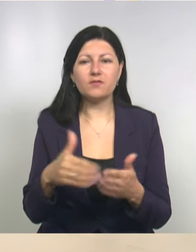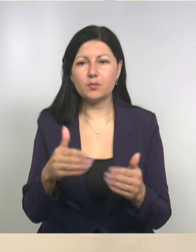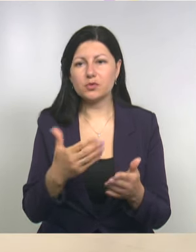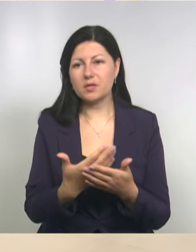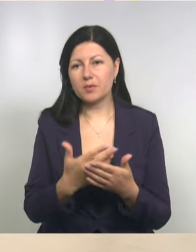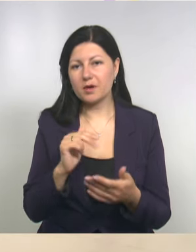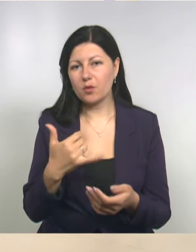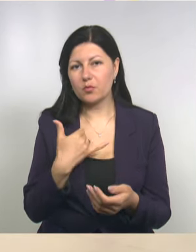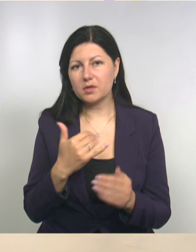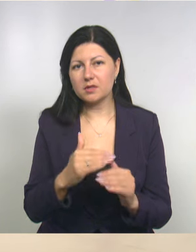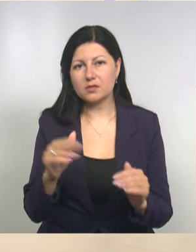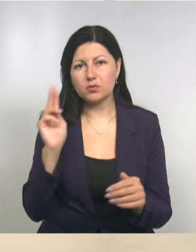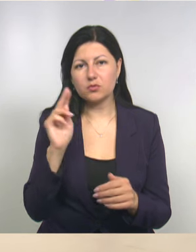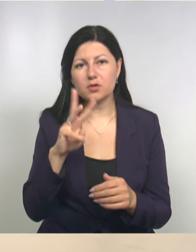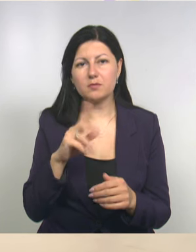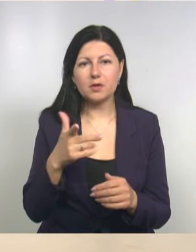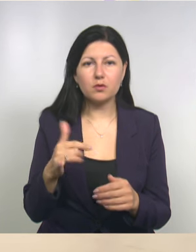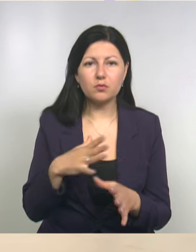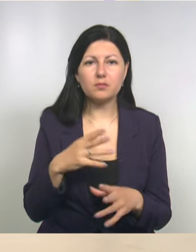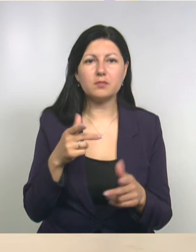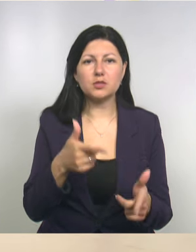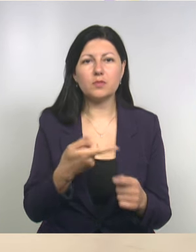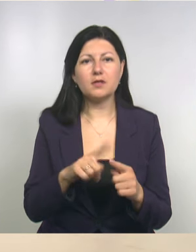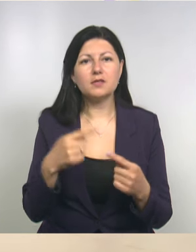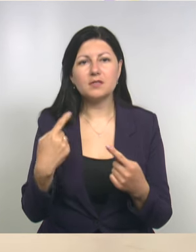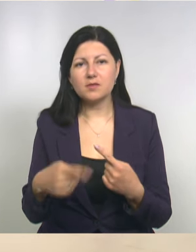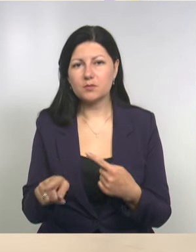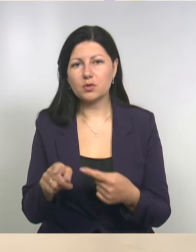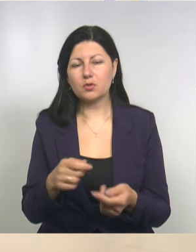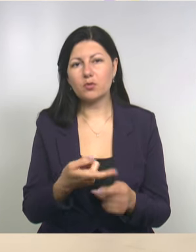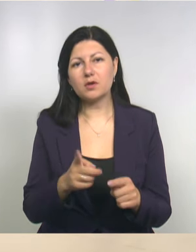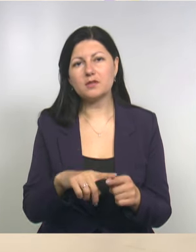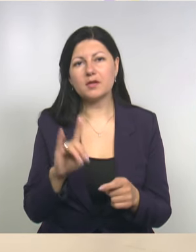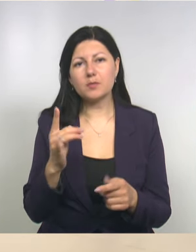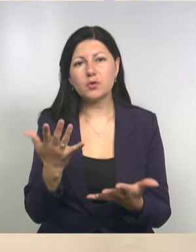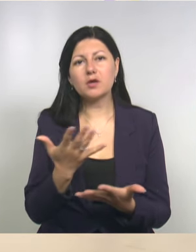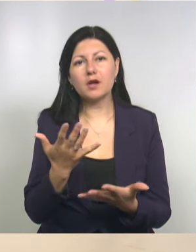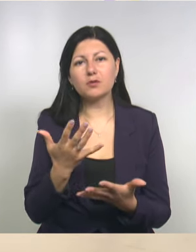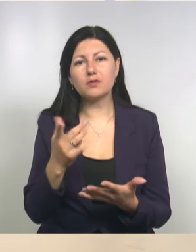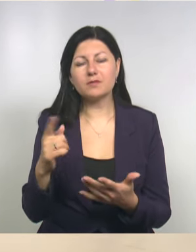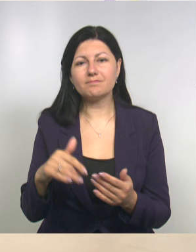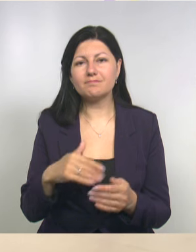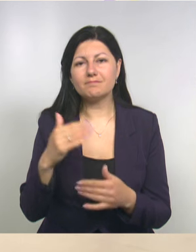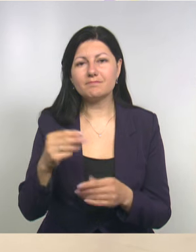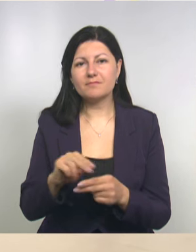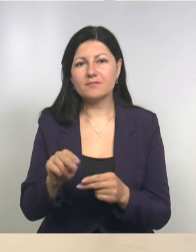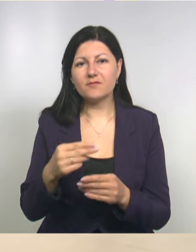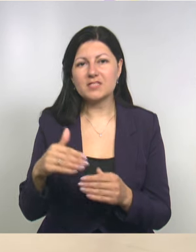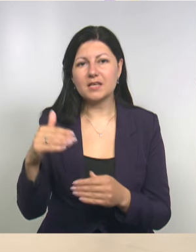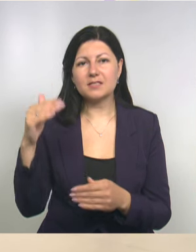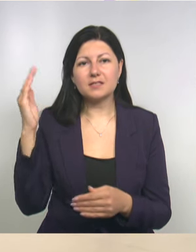как у меня дети учились в МГУ, вы поступали. Это совсем другое. Это вот ребенок, которого ты взрастил, которому